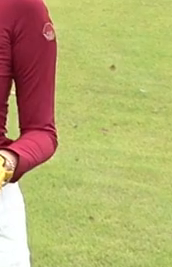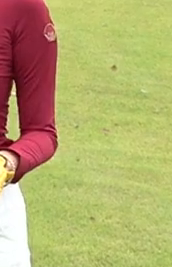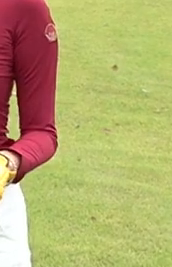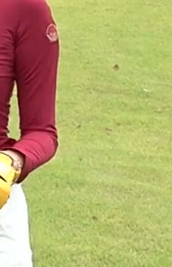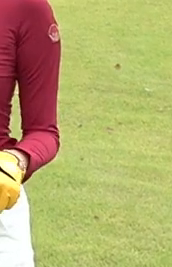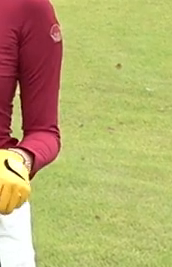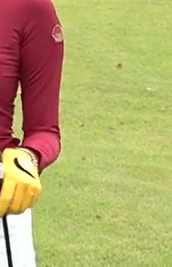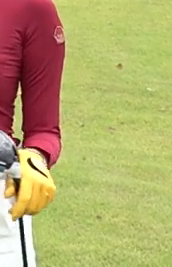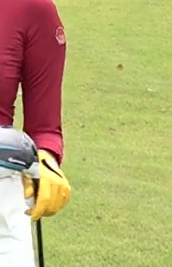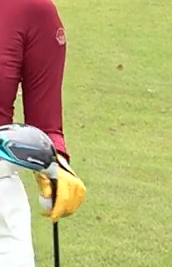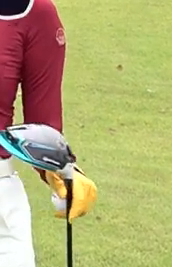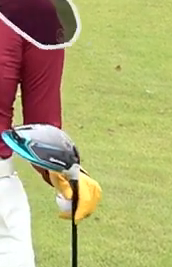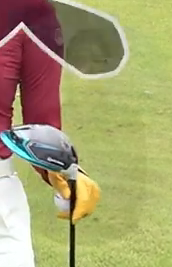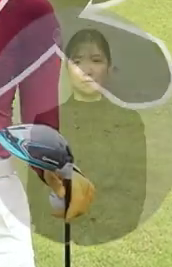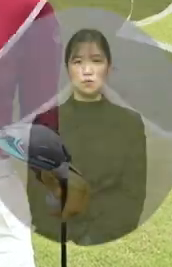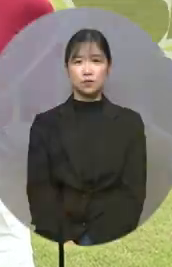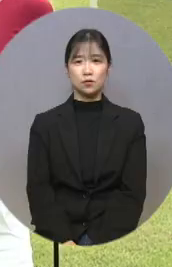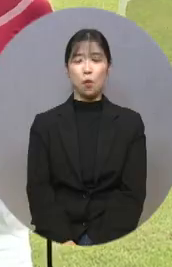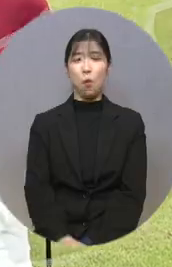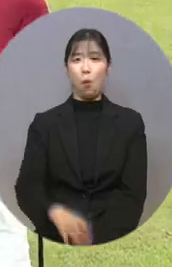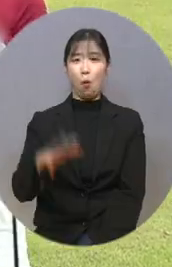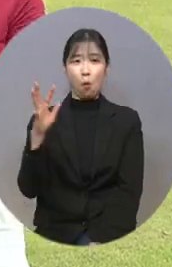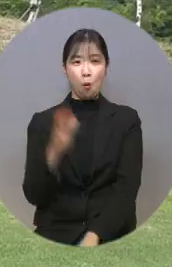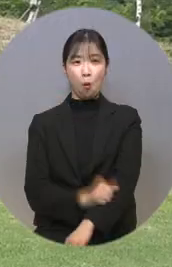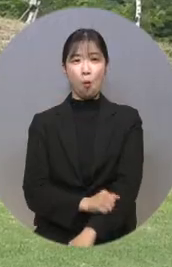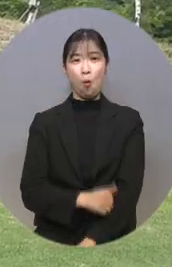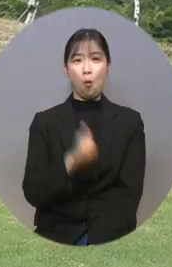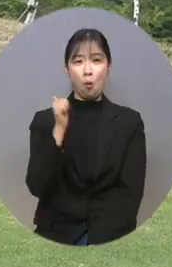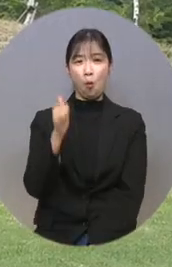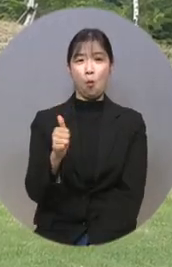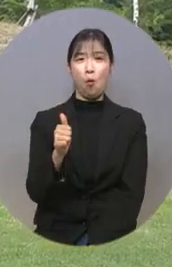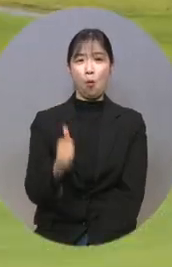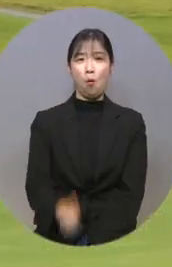아, 와. 와. 이만 깎였는데.